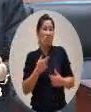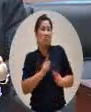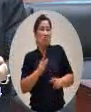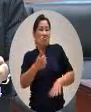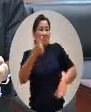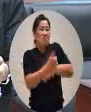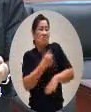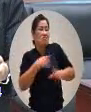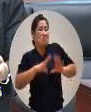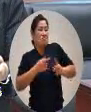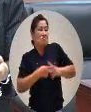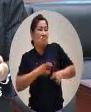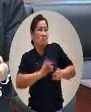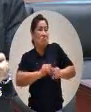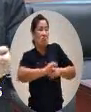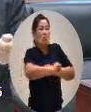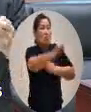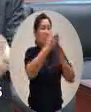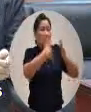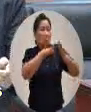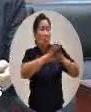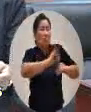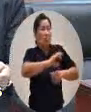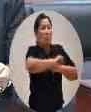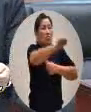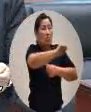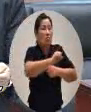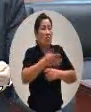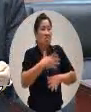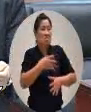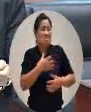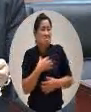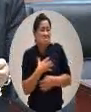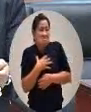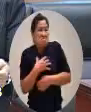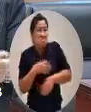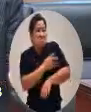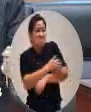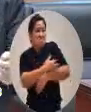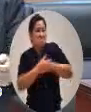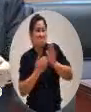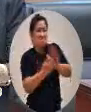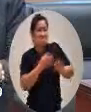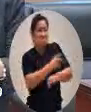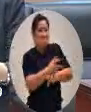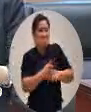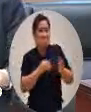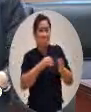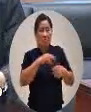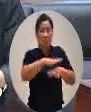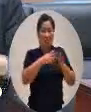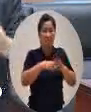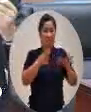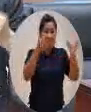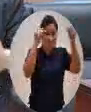佔用我們國小的土地就是帶著防衛的心態然後甚至給我們的資料就是網路上可以看得到的學